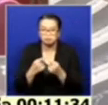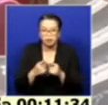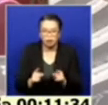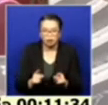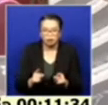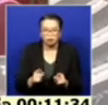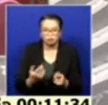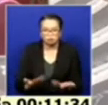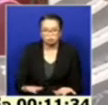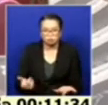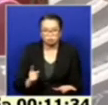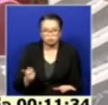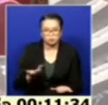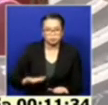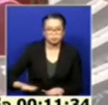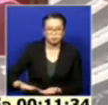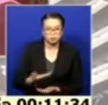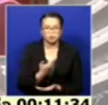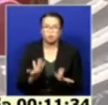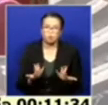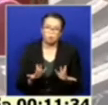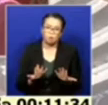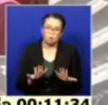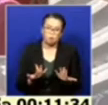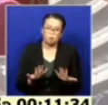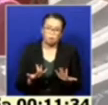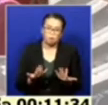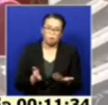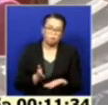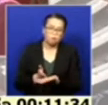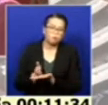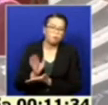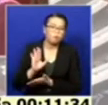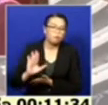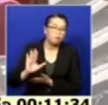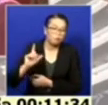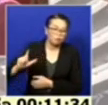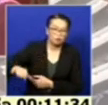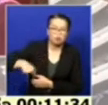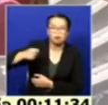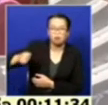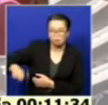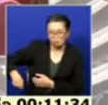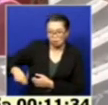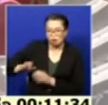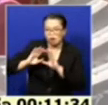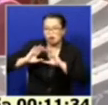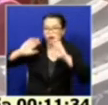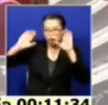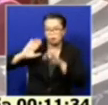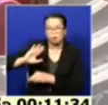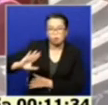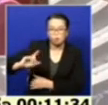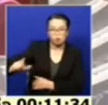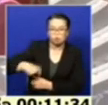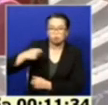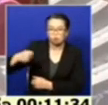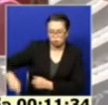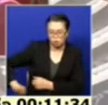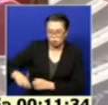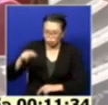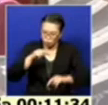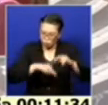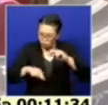วเมื่อ3วันที่ผ่านมา4วันที่ผ่านมานั้นจะมาจากเหตุผลอันใดนั้น